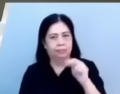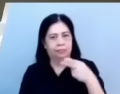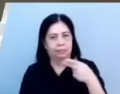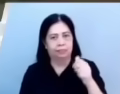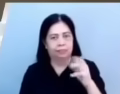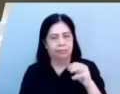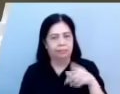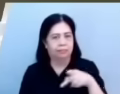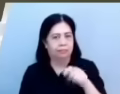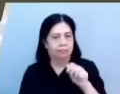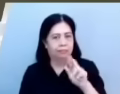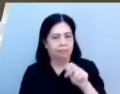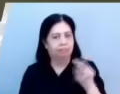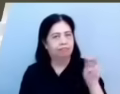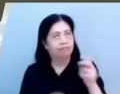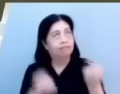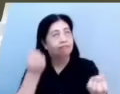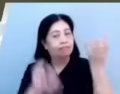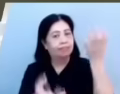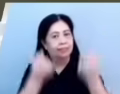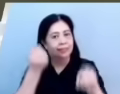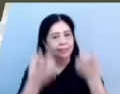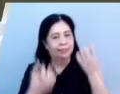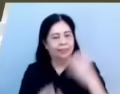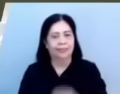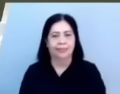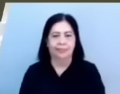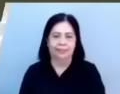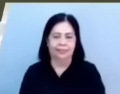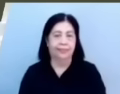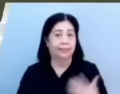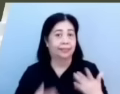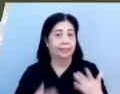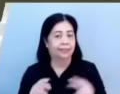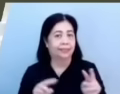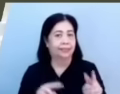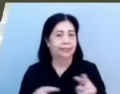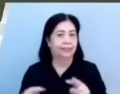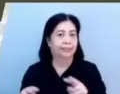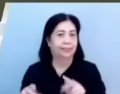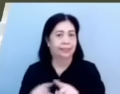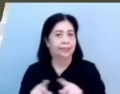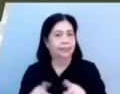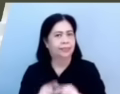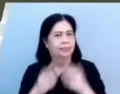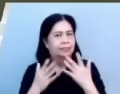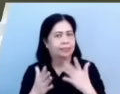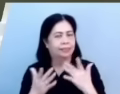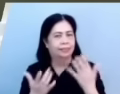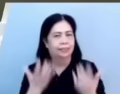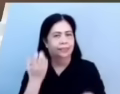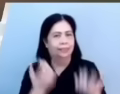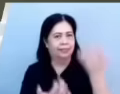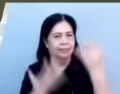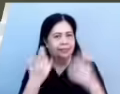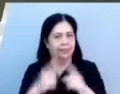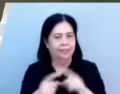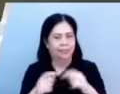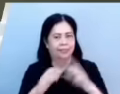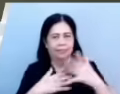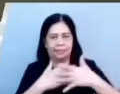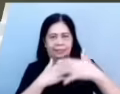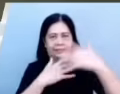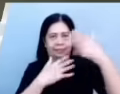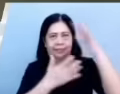ang magarbong fireworks display ng lungsod. Excited na inabangan ng mga kapuso ang makulay na fireworks display na nagningning sa